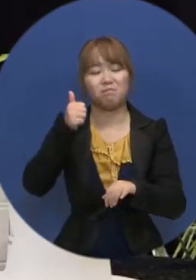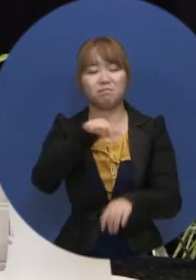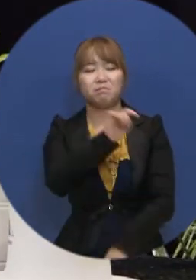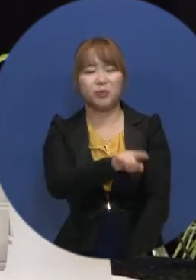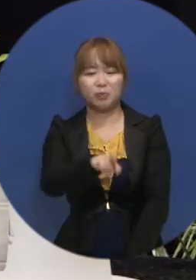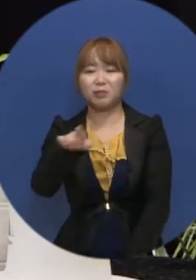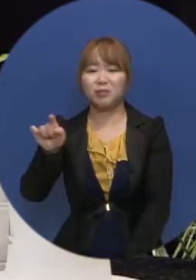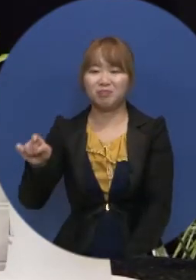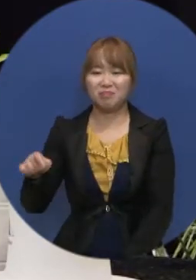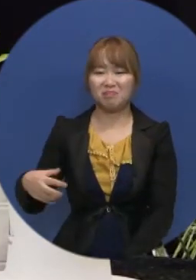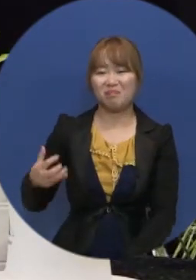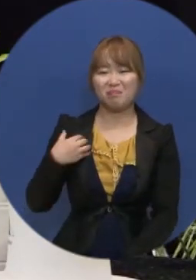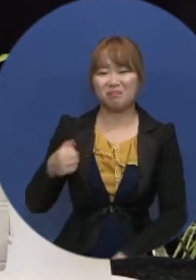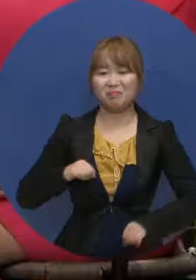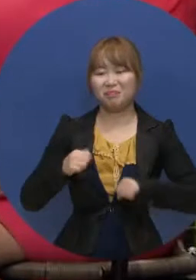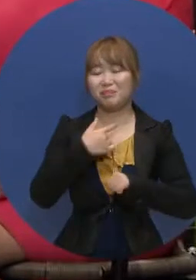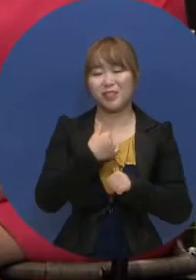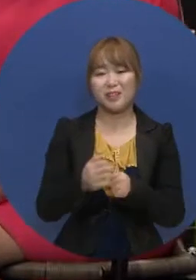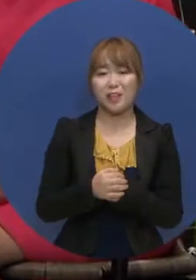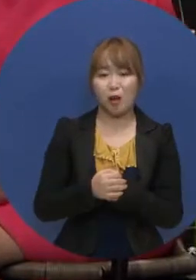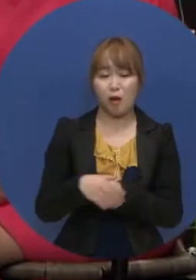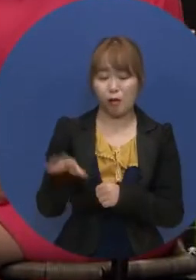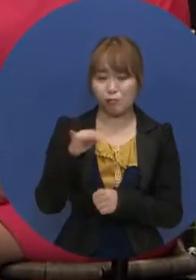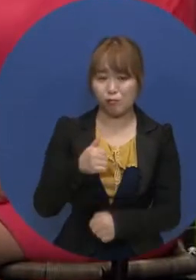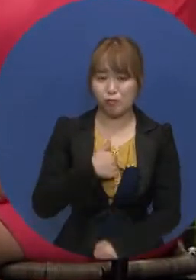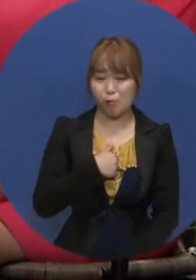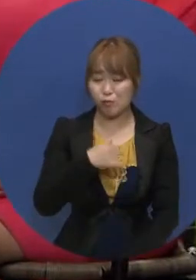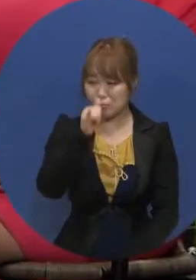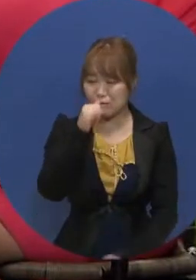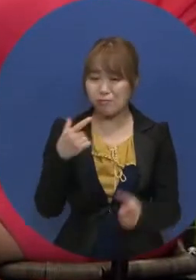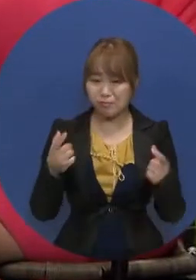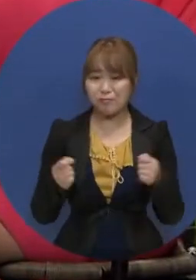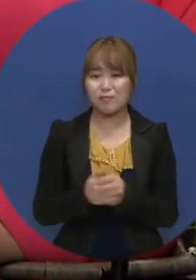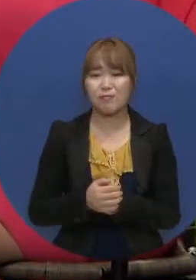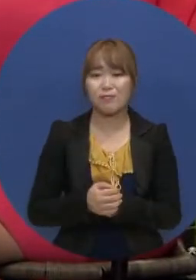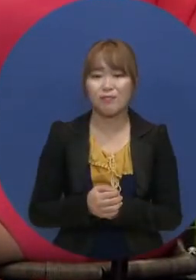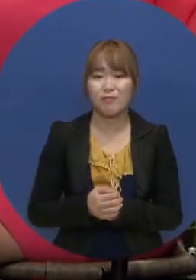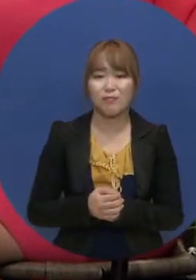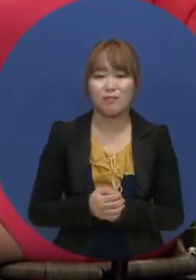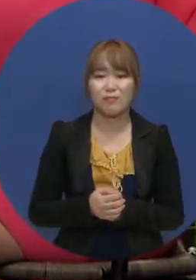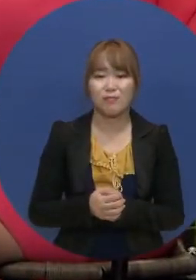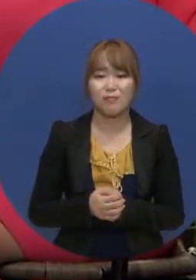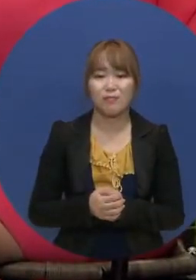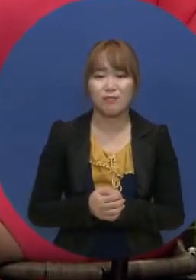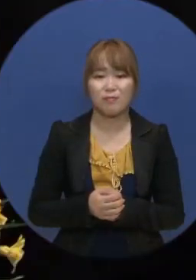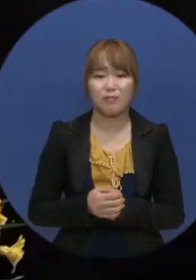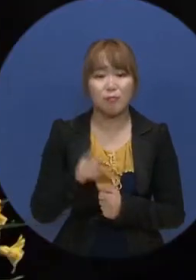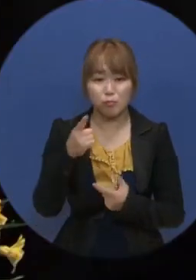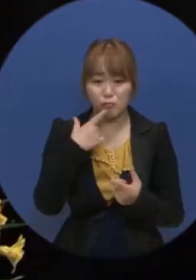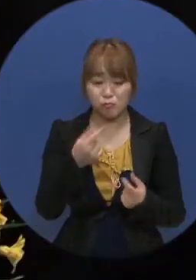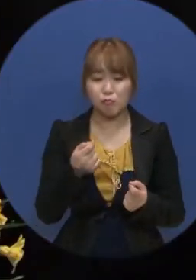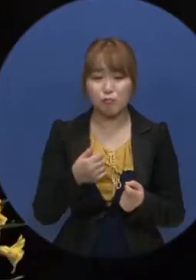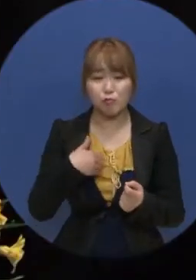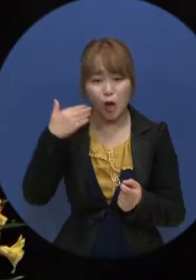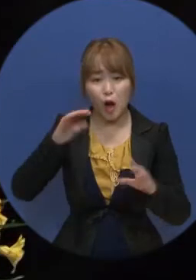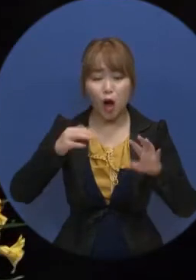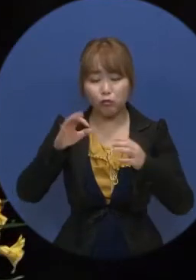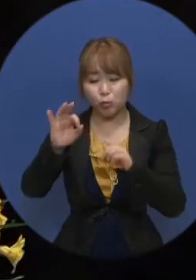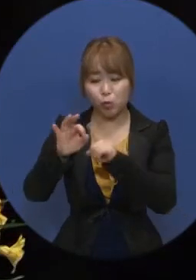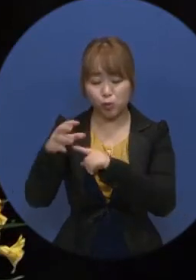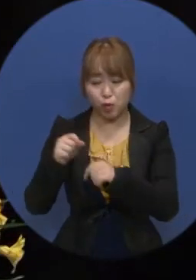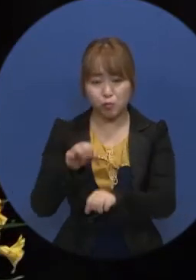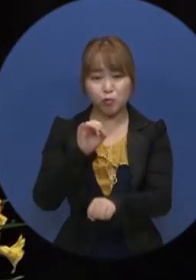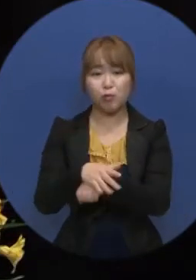갑질 노릇했죠. 아니에요. 자부심이 있네요. 그럼요. 네. 우리 돈을 사는 건데. 네, 그렇죠. 자부심이